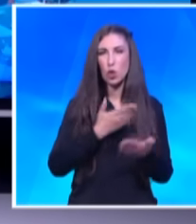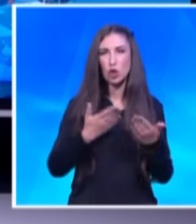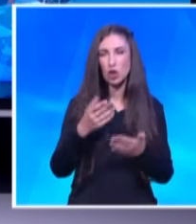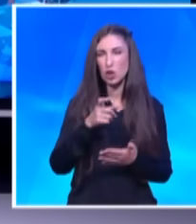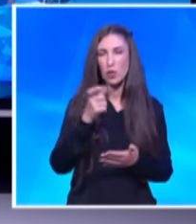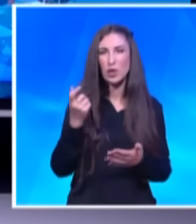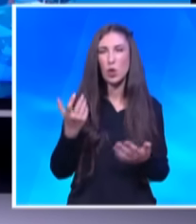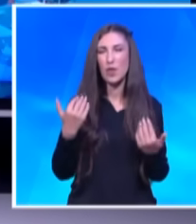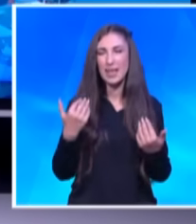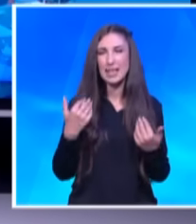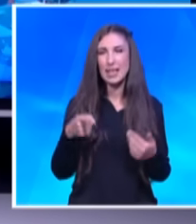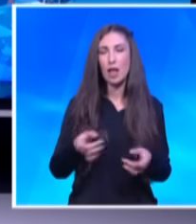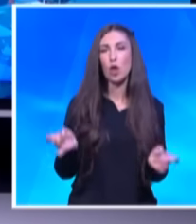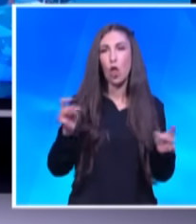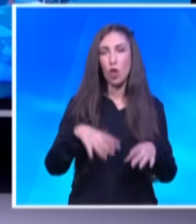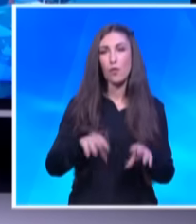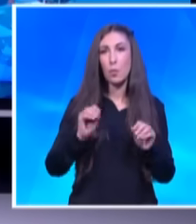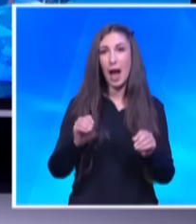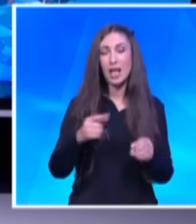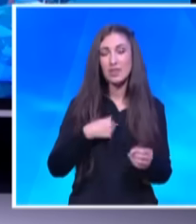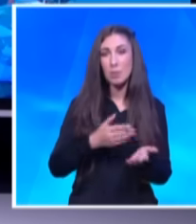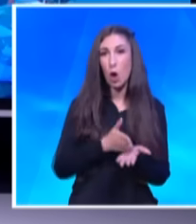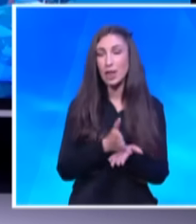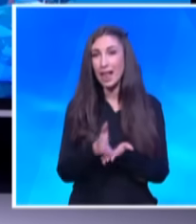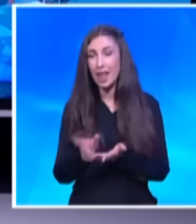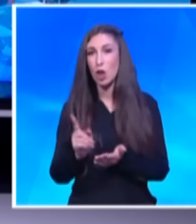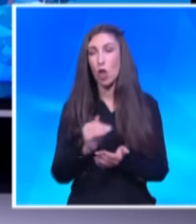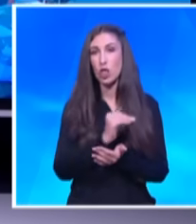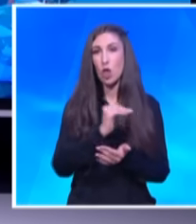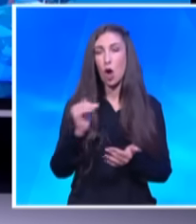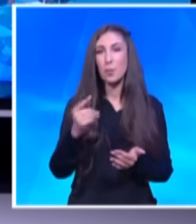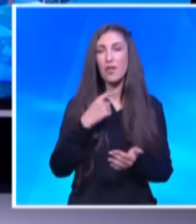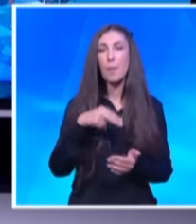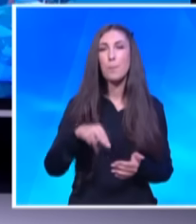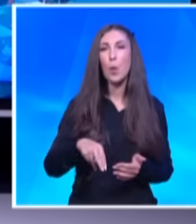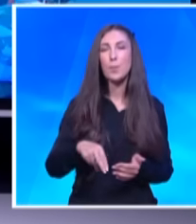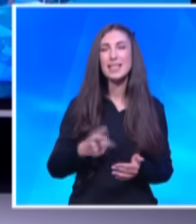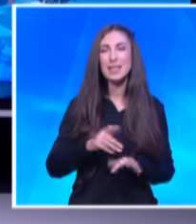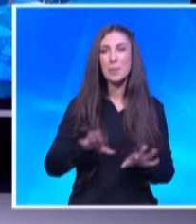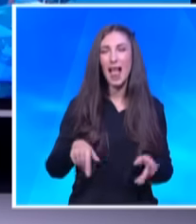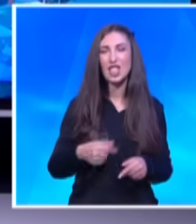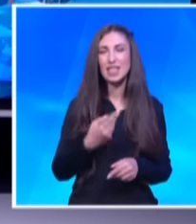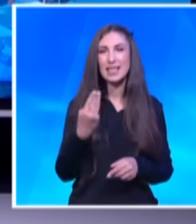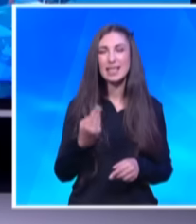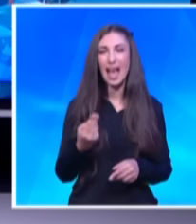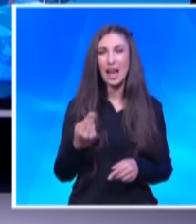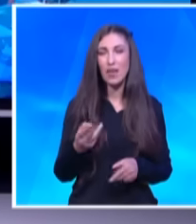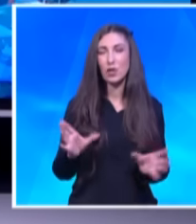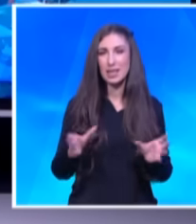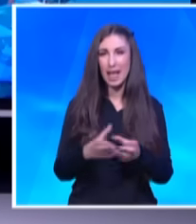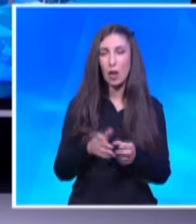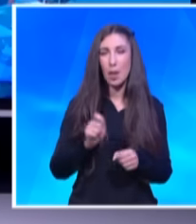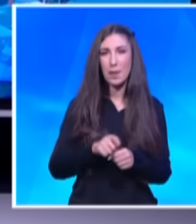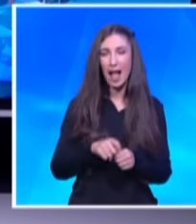активни потребители отново показват отклонения от нормите на Попския плаж в Царево. Съвместната им акция беше организирана